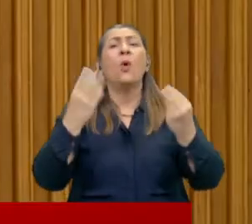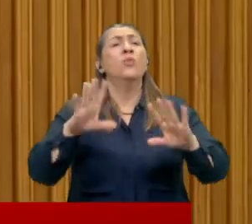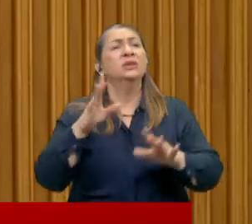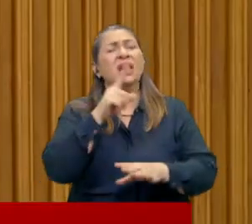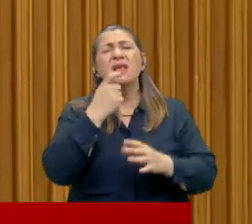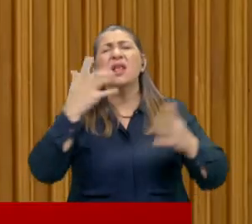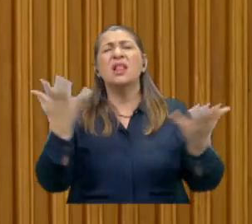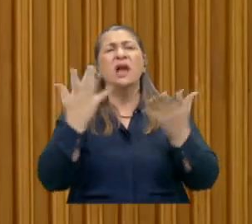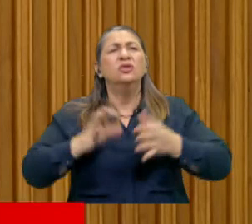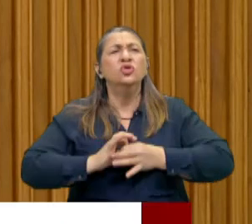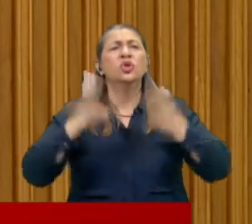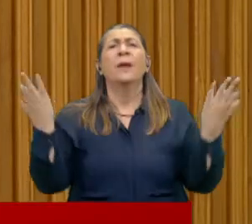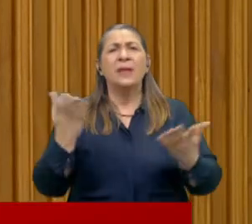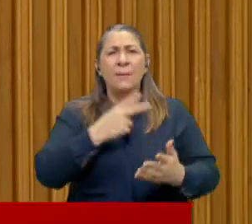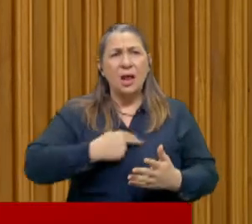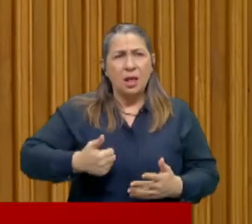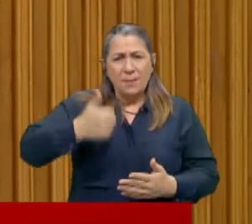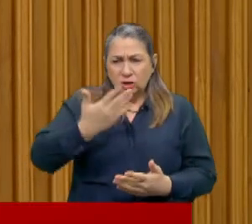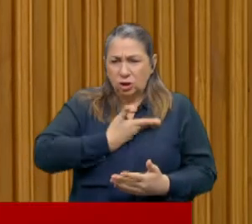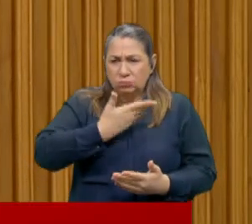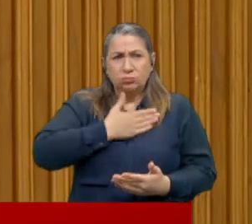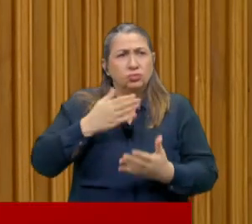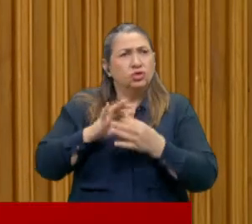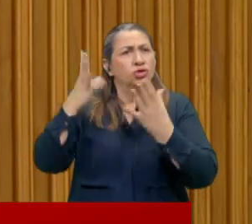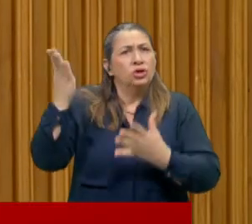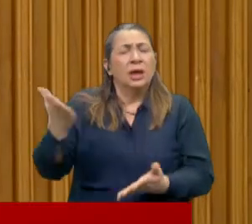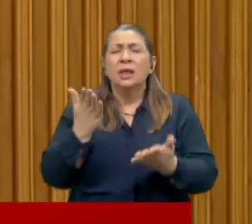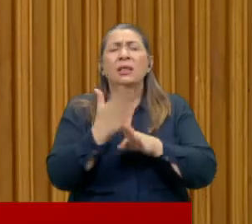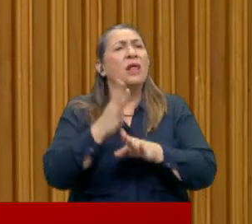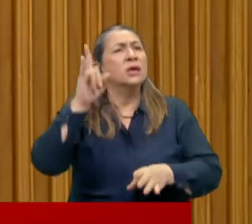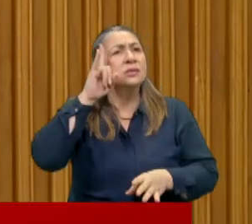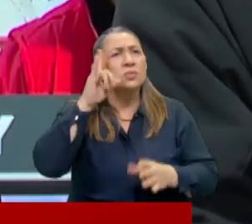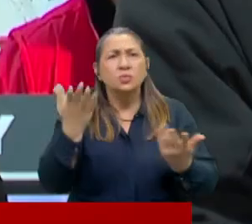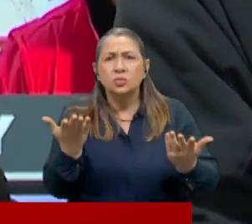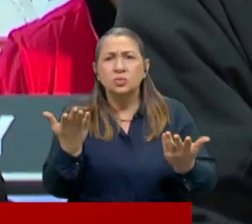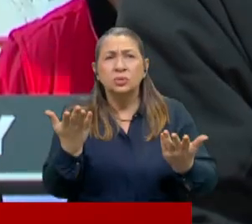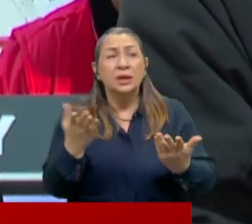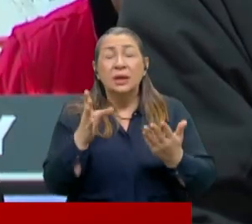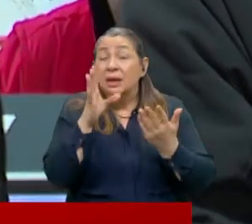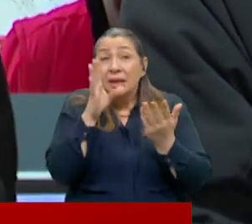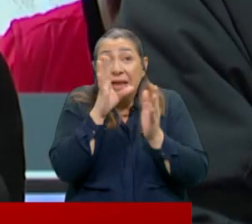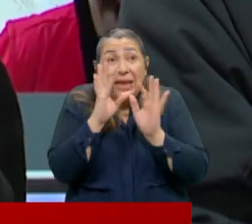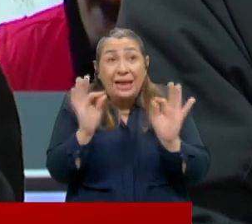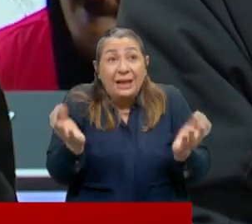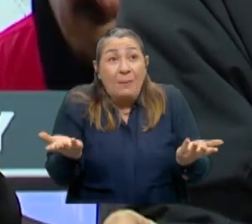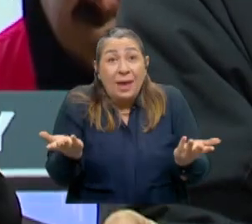Senin yıllardır çözemediğini belediye başkanımız çözecek. Niye kıskanıyorsun ya? Kime